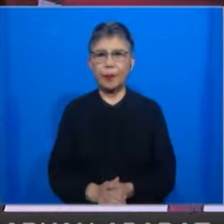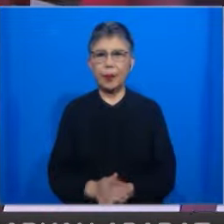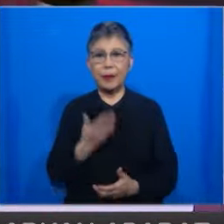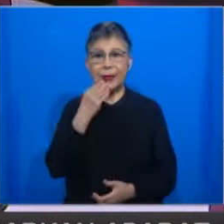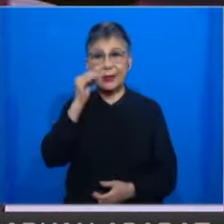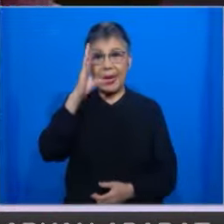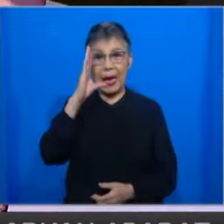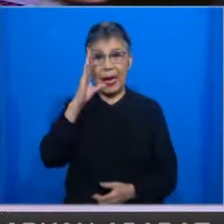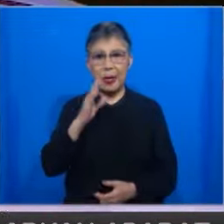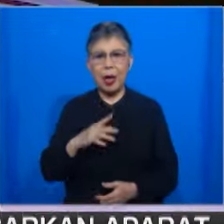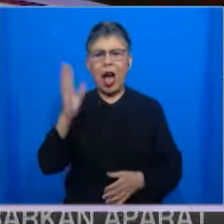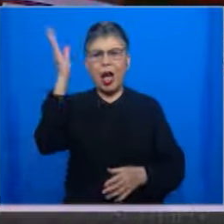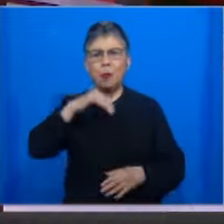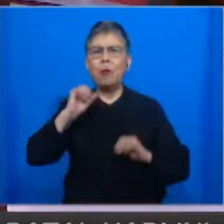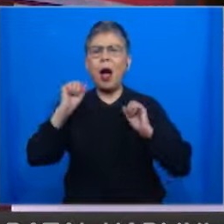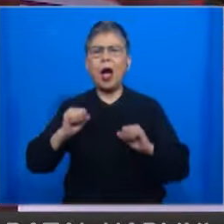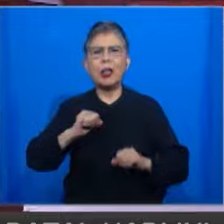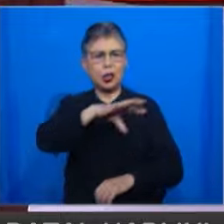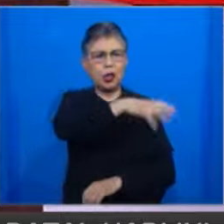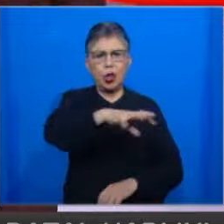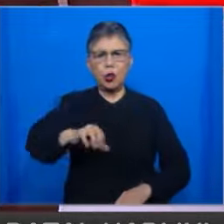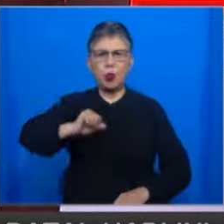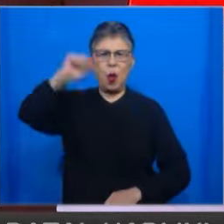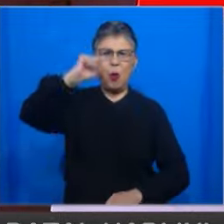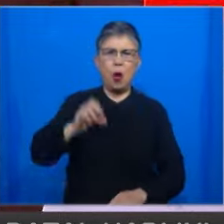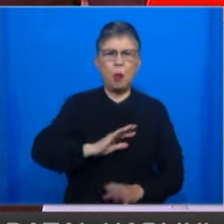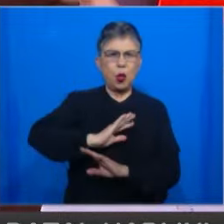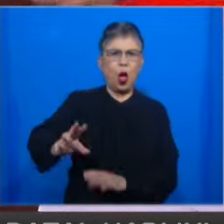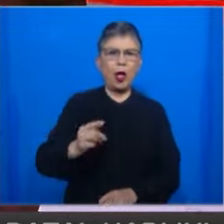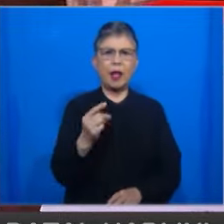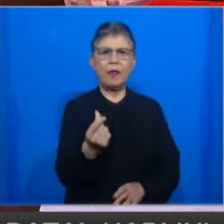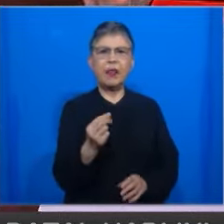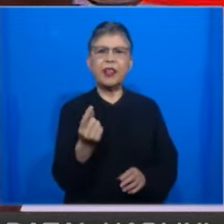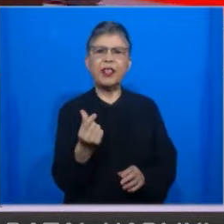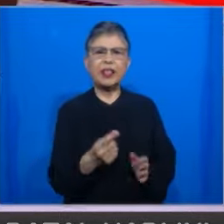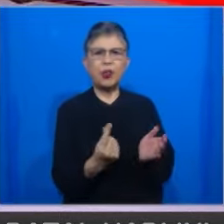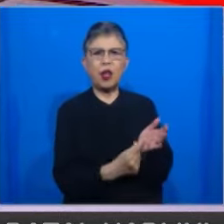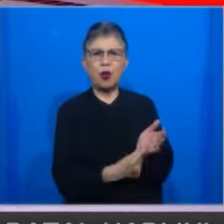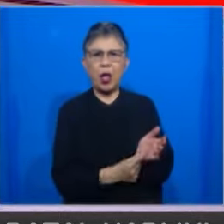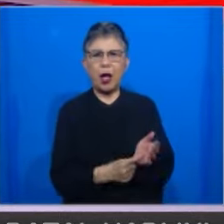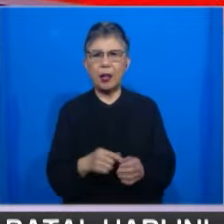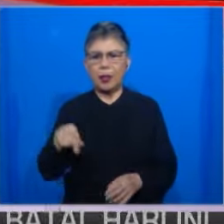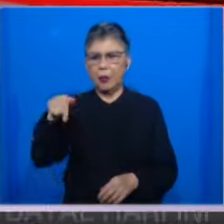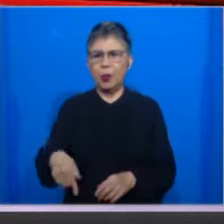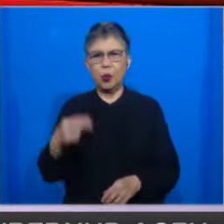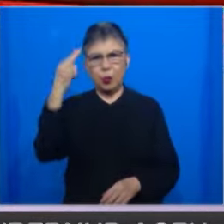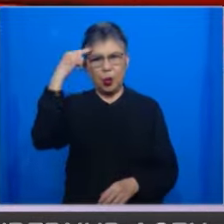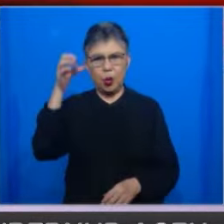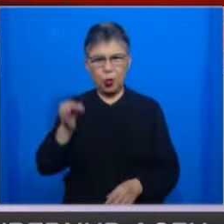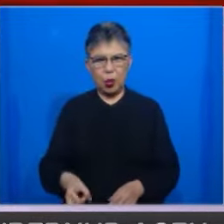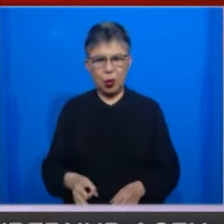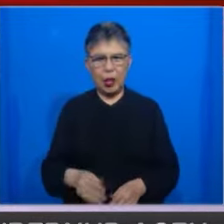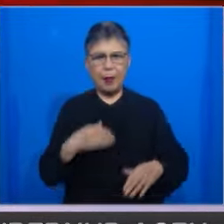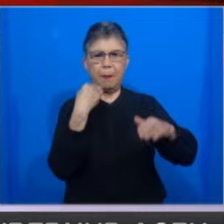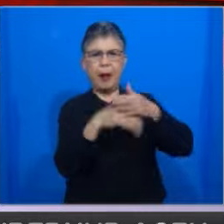Selamat siang, hari ini aksi demo digelar di sejumlah daerah memprotes revisi Undang-Undang Pilkada setelah MK mengeluarkan keputusan terkait ambang batas